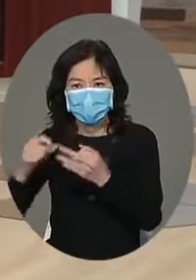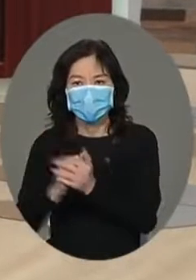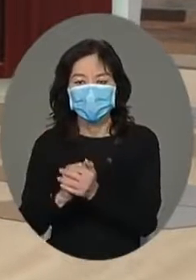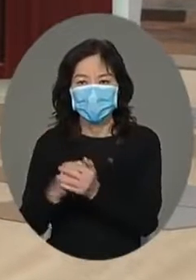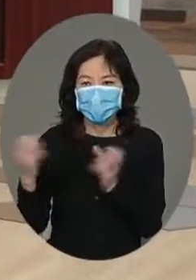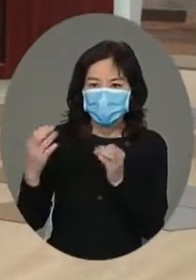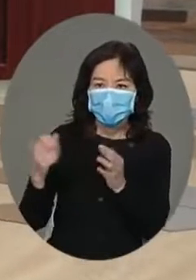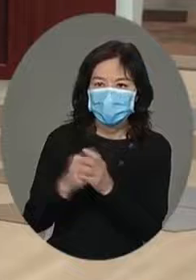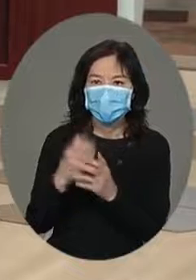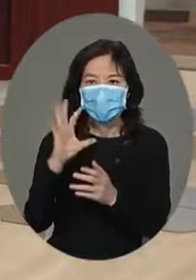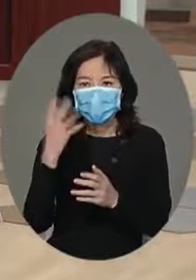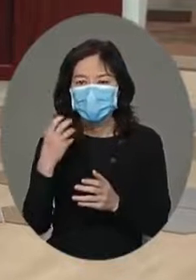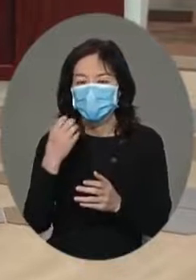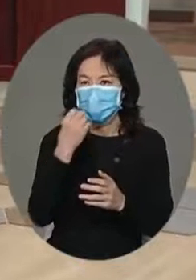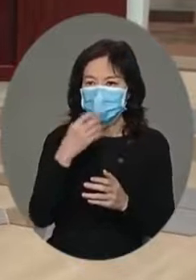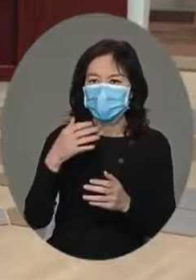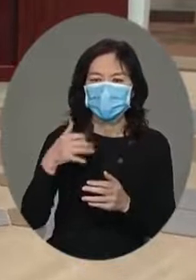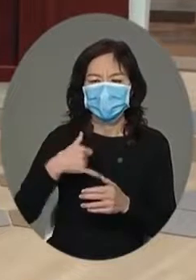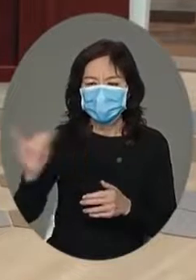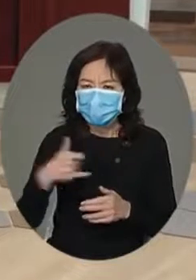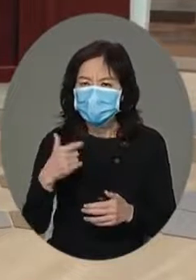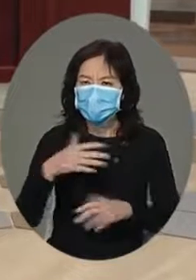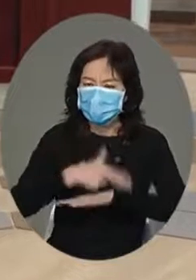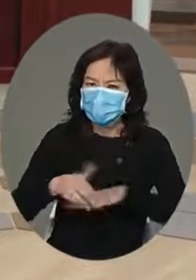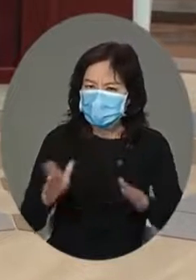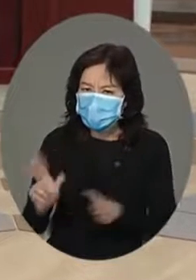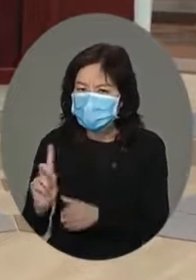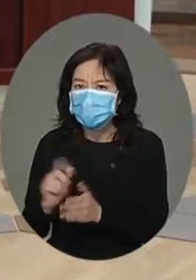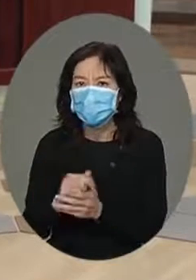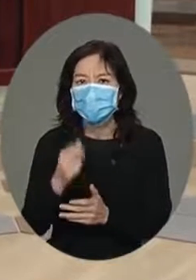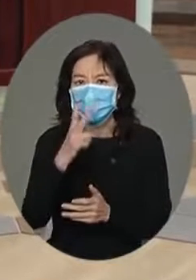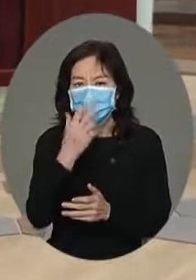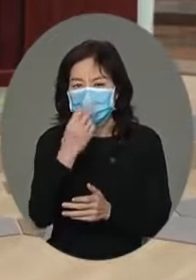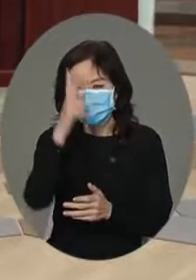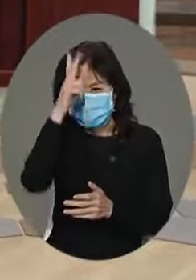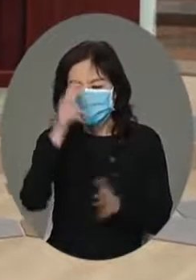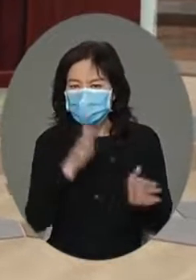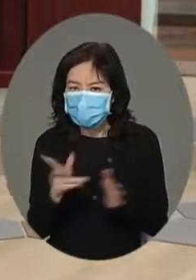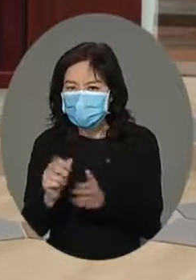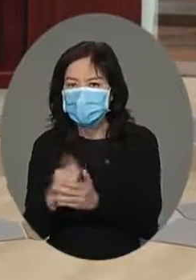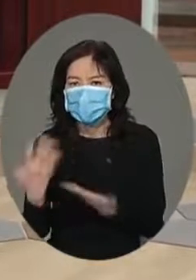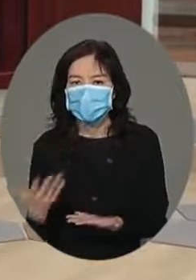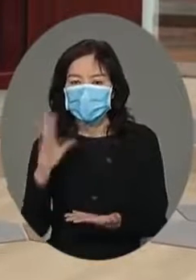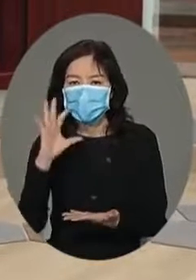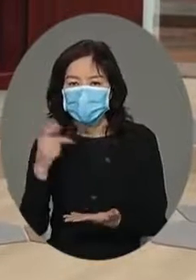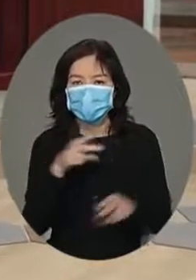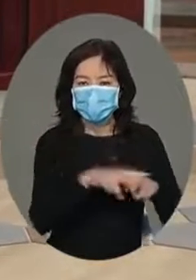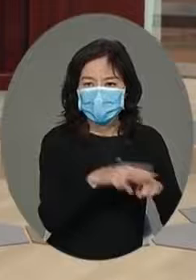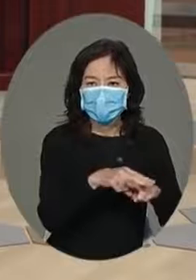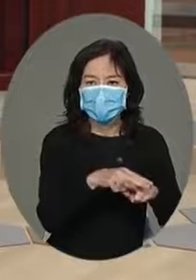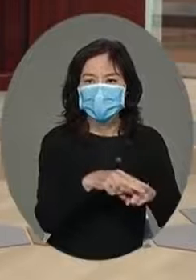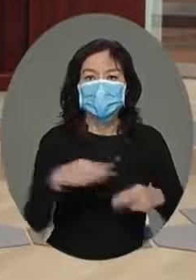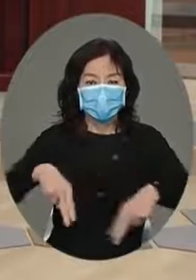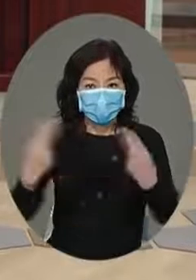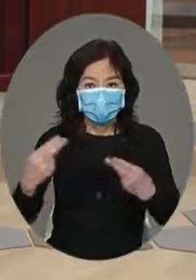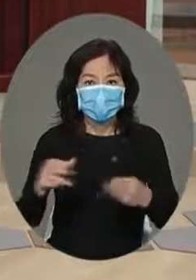一誠探討港澳通關安排，本港政府會跟進，但由於目前澳門和內地幾乎